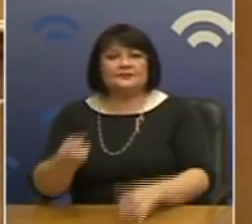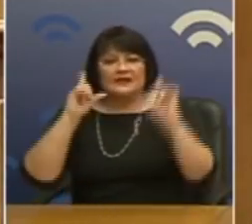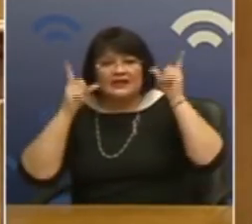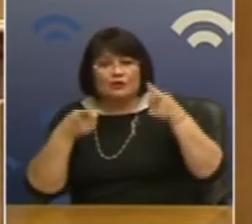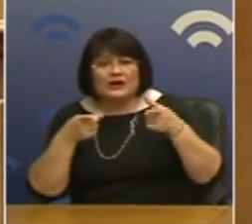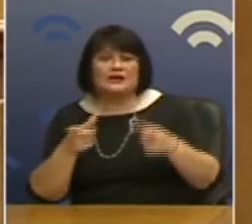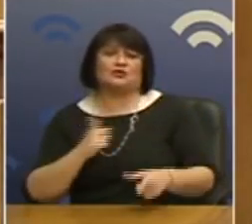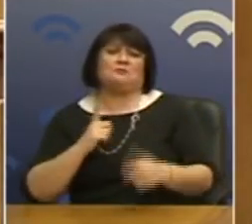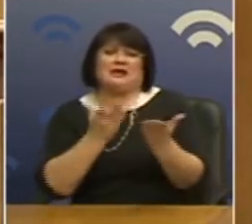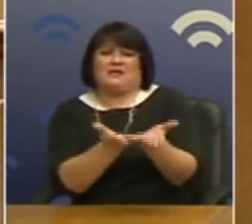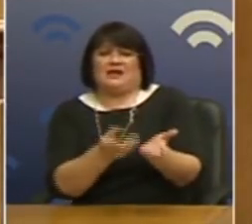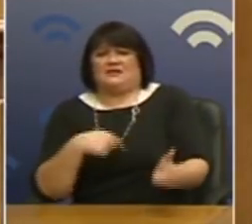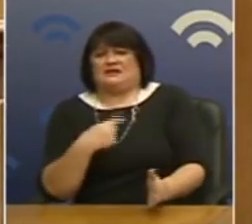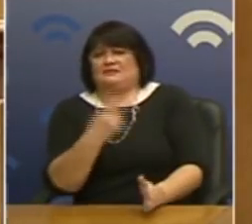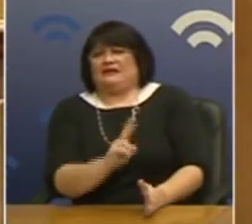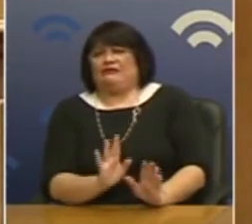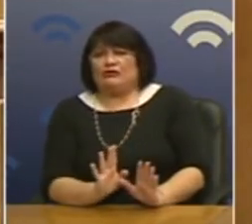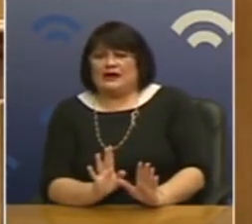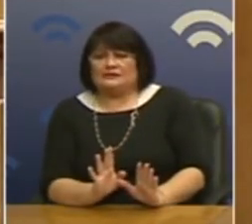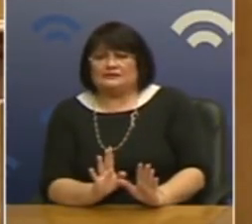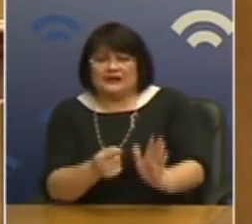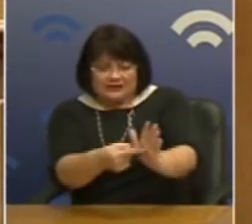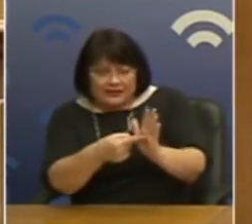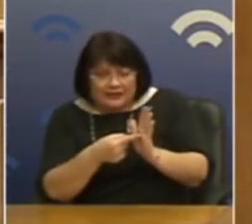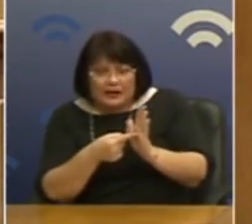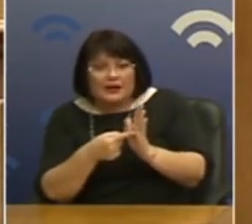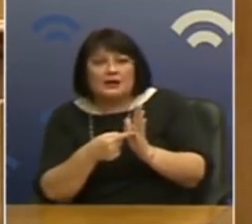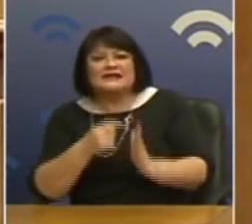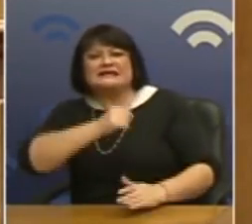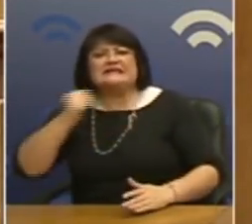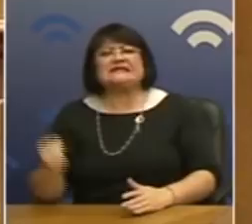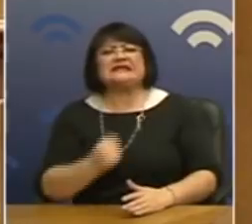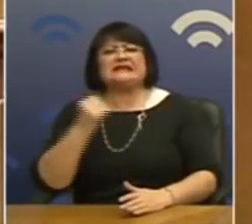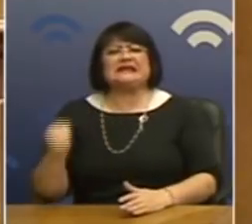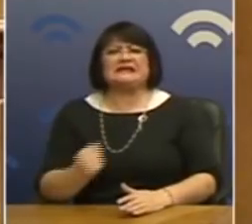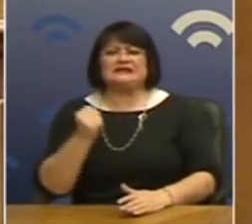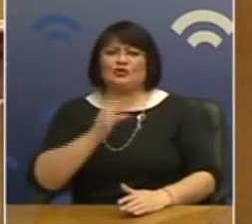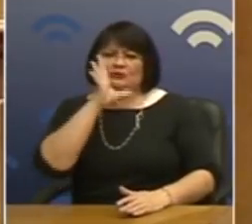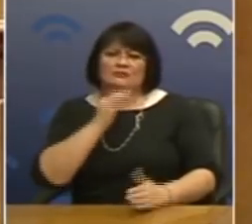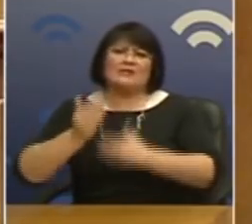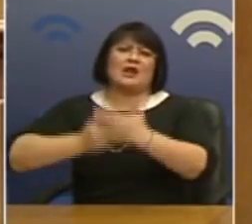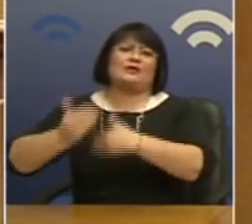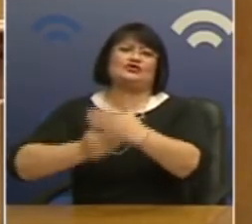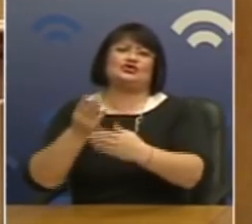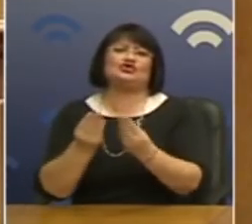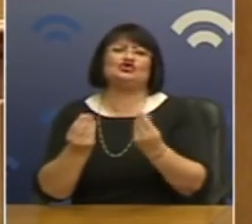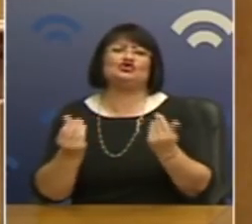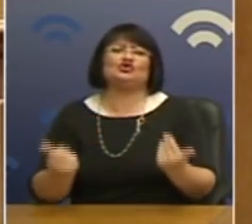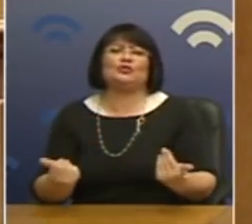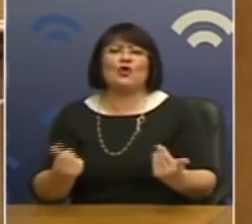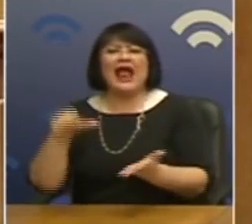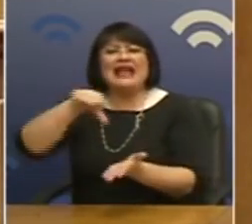απολύτως αναμενόμενη, γιατί απλά εκφράζει τον συντηρητισμό ενός αυθεντικού και παραδοσιακού κόμματος της αστικής